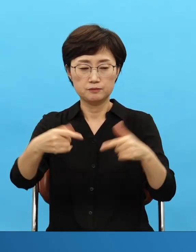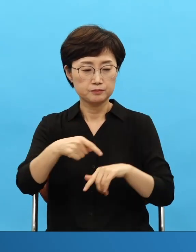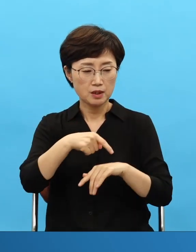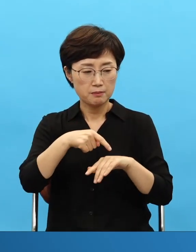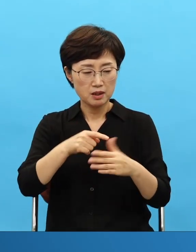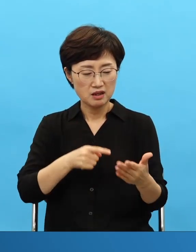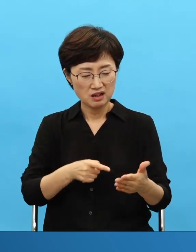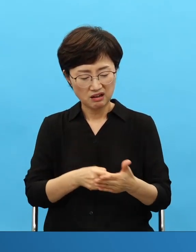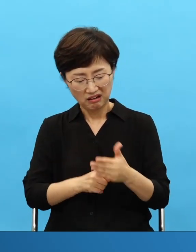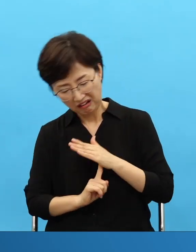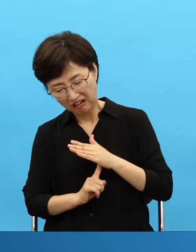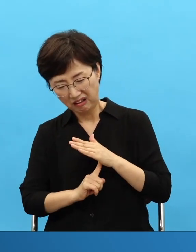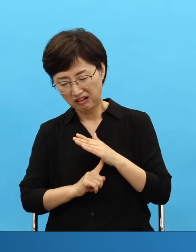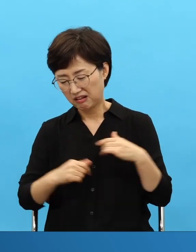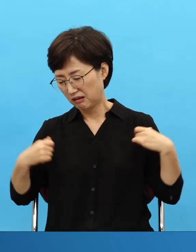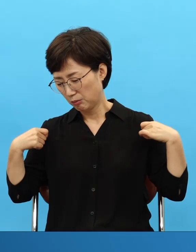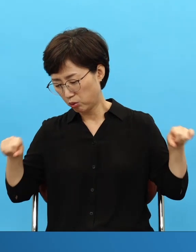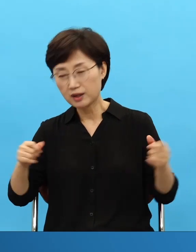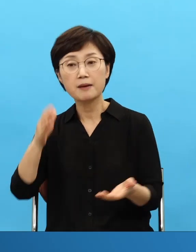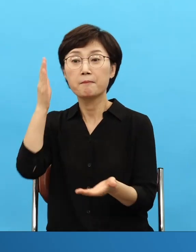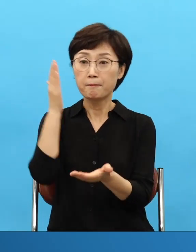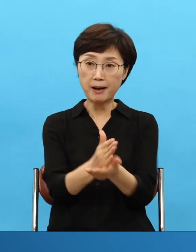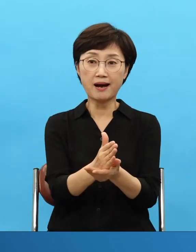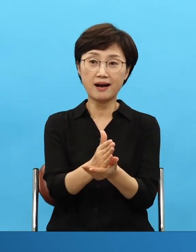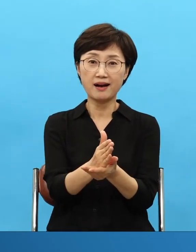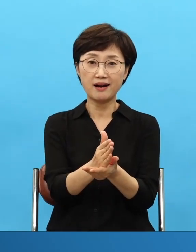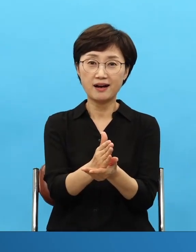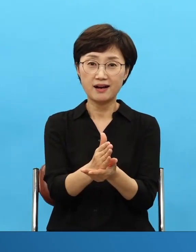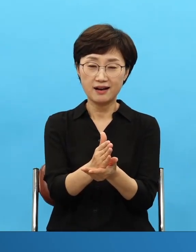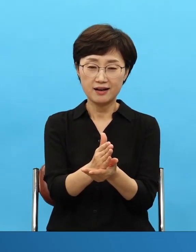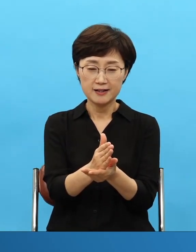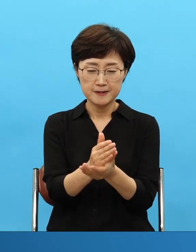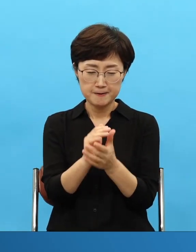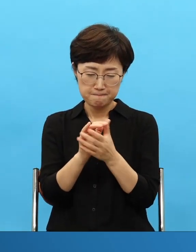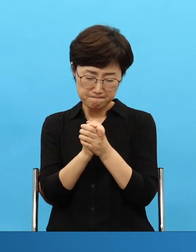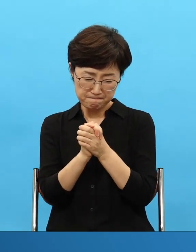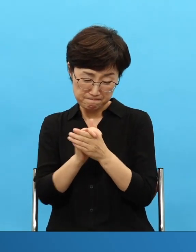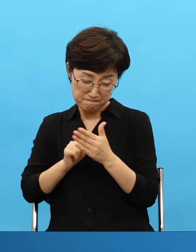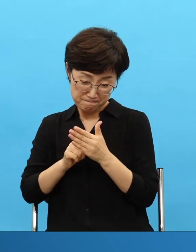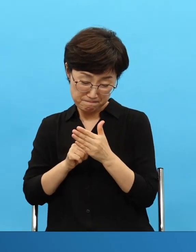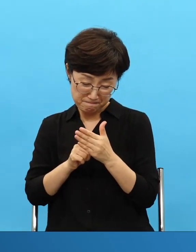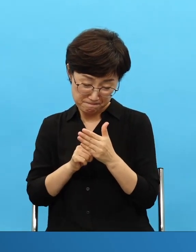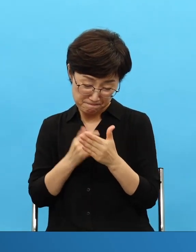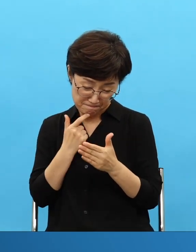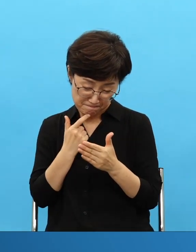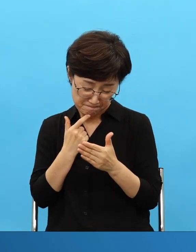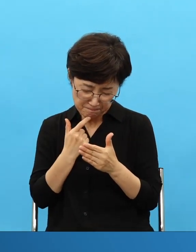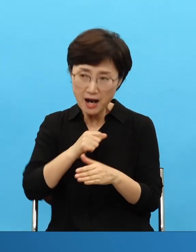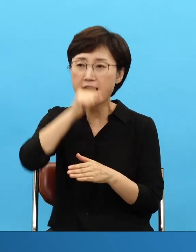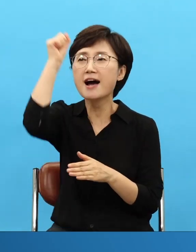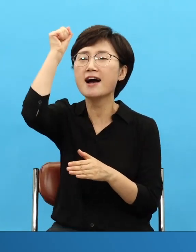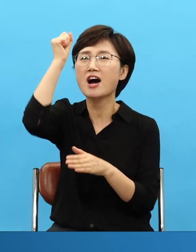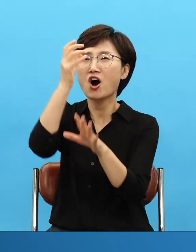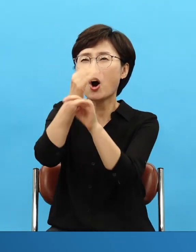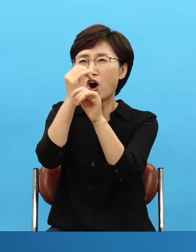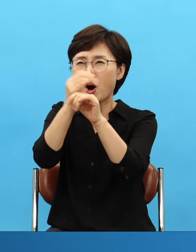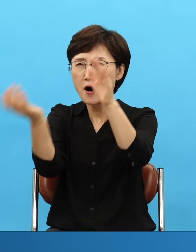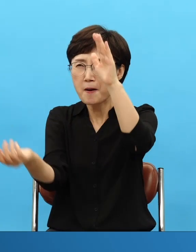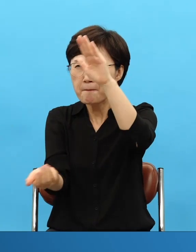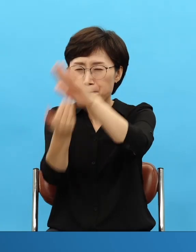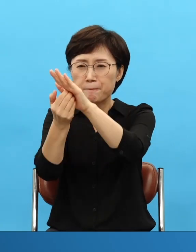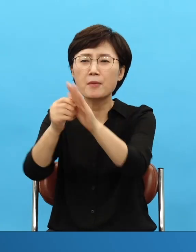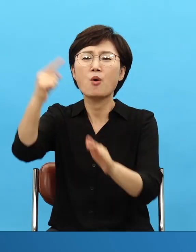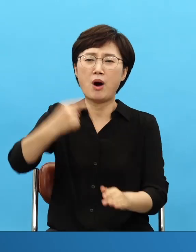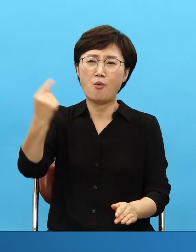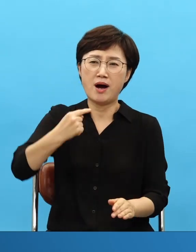말고 포기하지 않으면 반드시 때가 되면 이루리라. And let us not grow weary of doing good, for in due season we will reap if we do